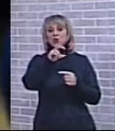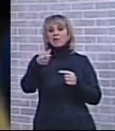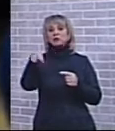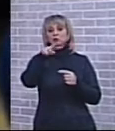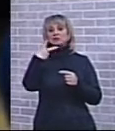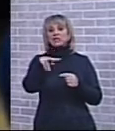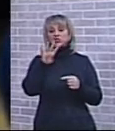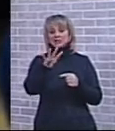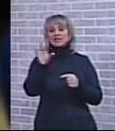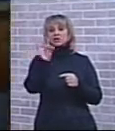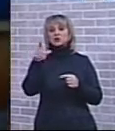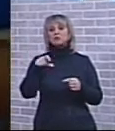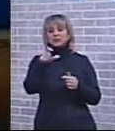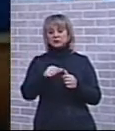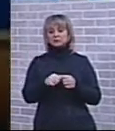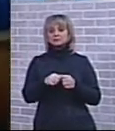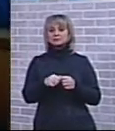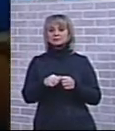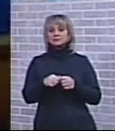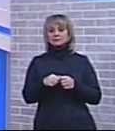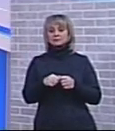Токарев, Дон-24, Ростов-на-Дону.